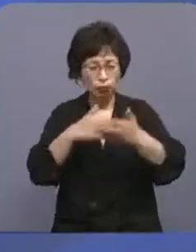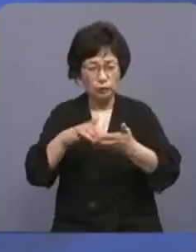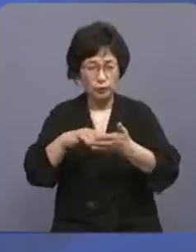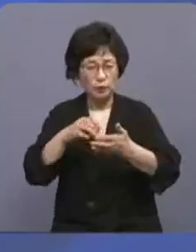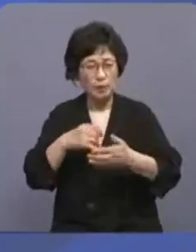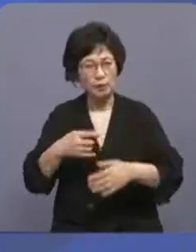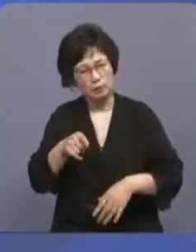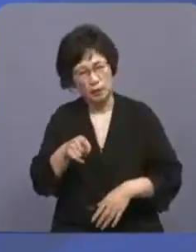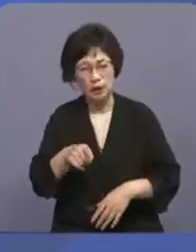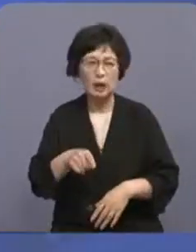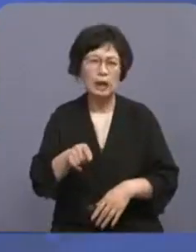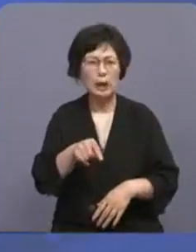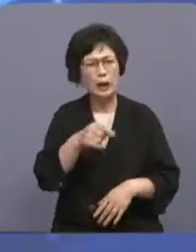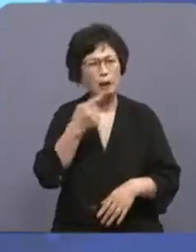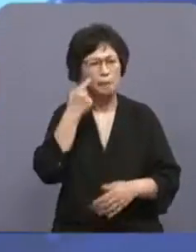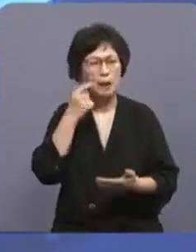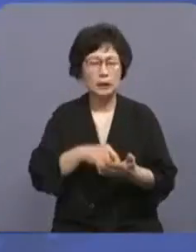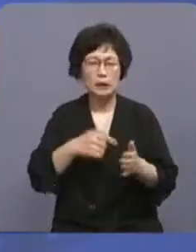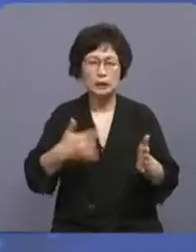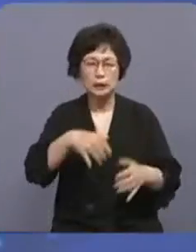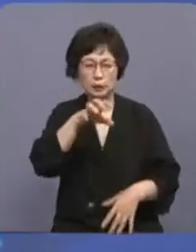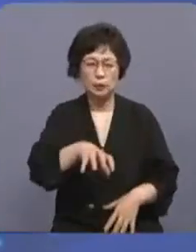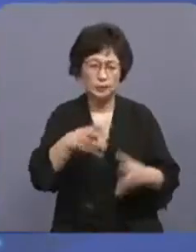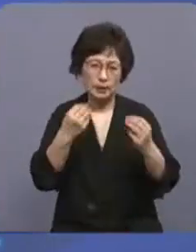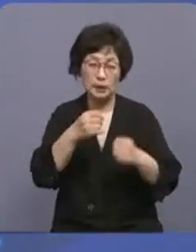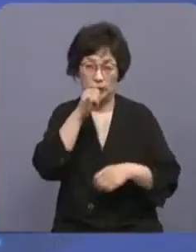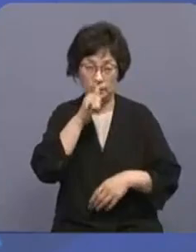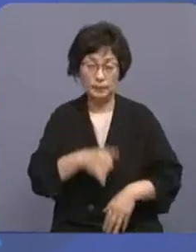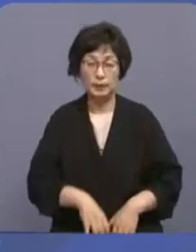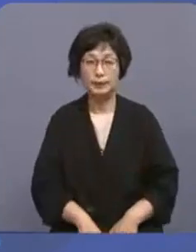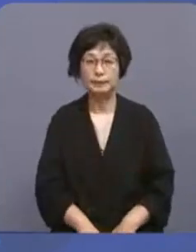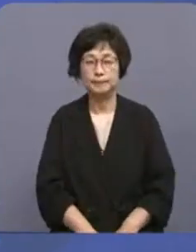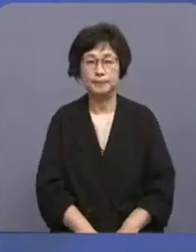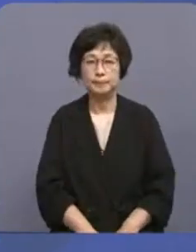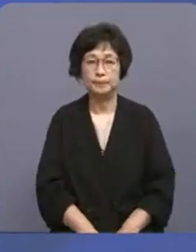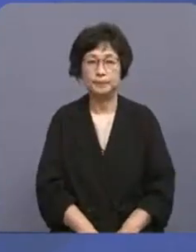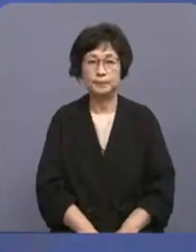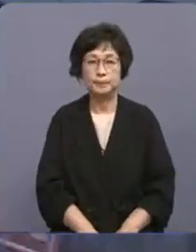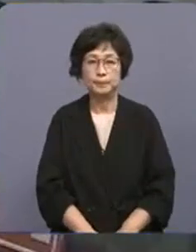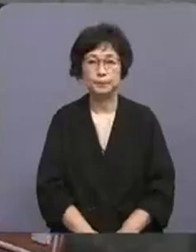하다보니 사각지대가 발생한 겁니다 보통 기자입니다